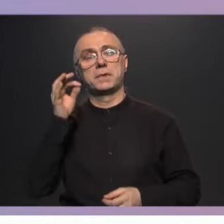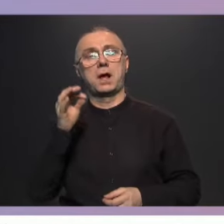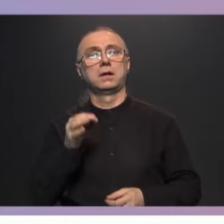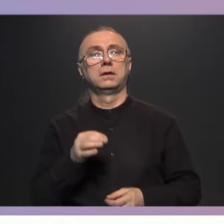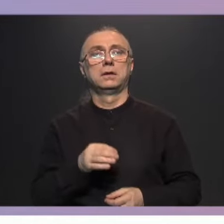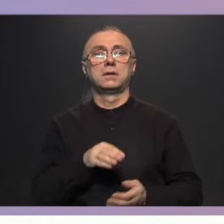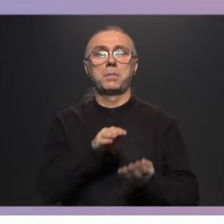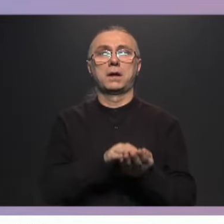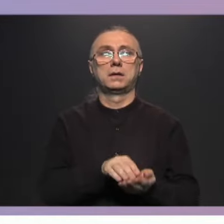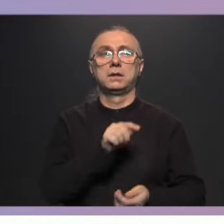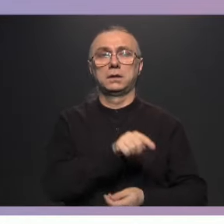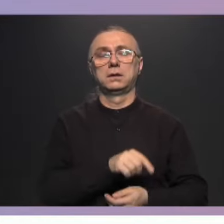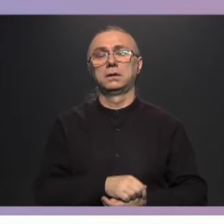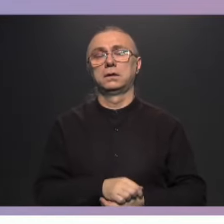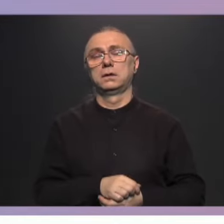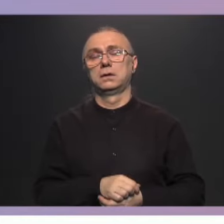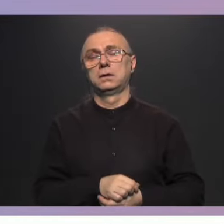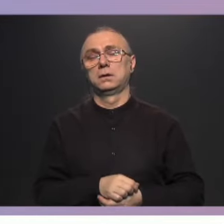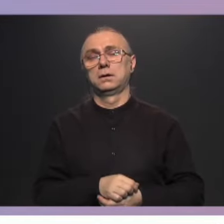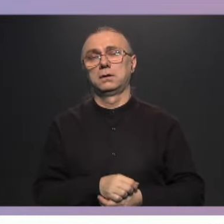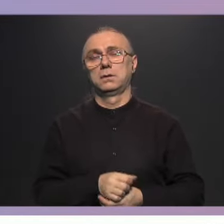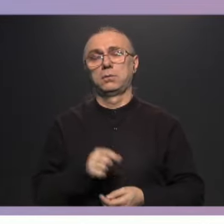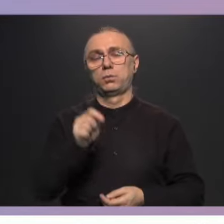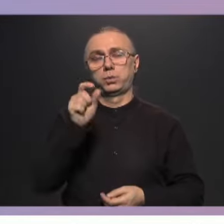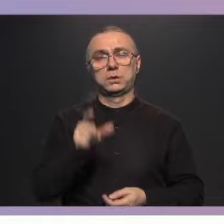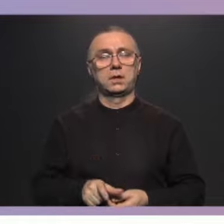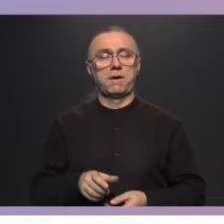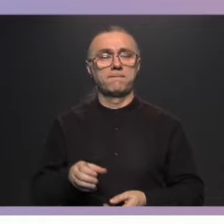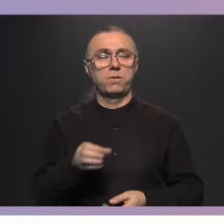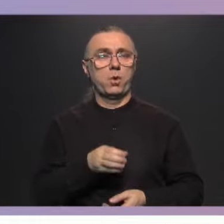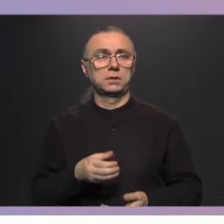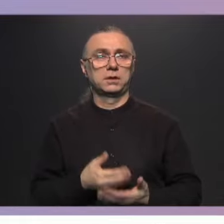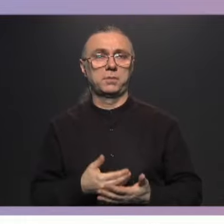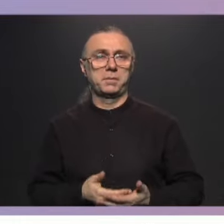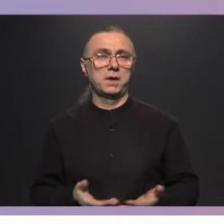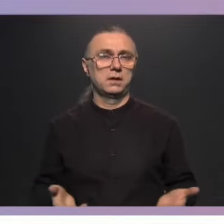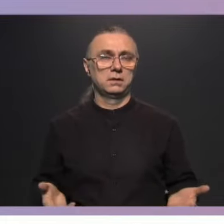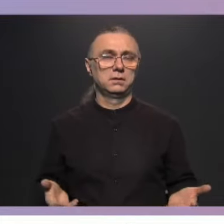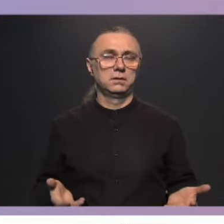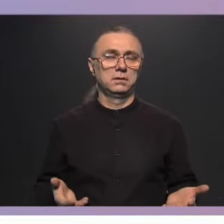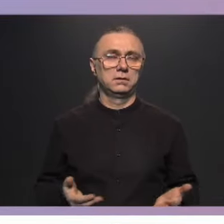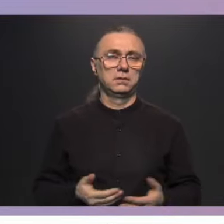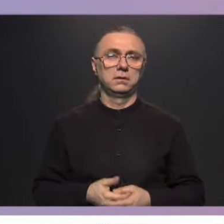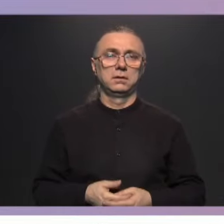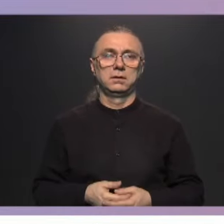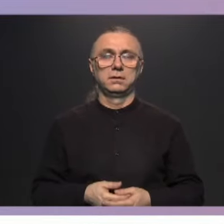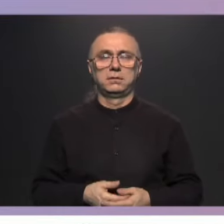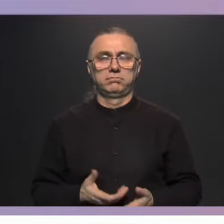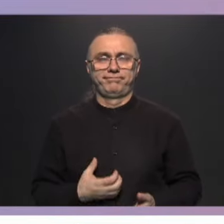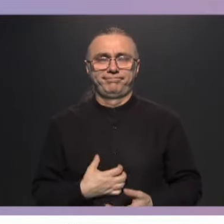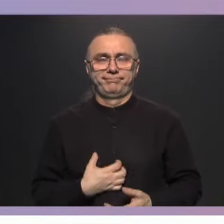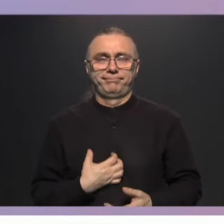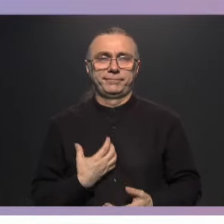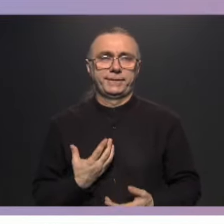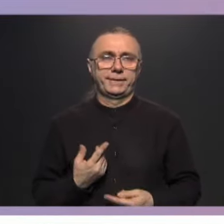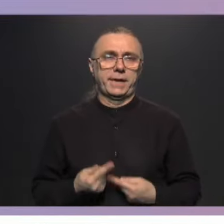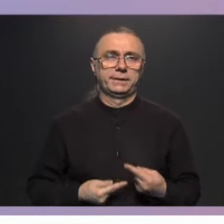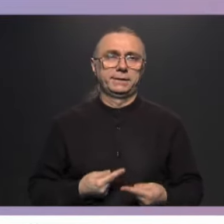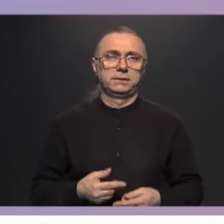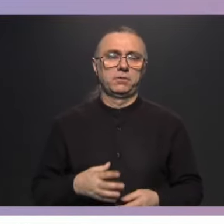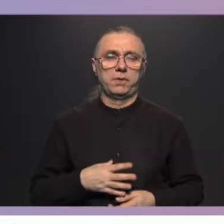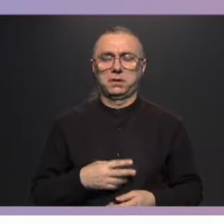могиле бутылкой водки из горла и втыкали по какой-то немыслимой совершенно новой традиции, чудовищной. Я вот на